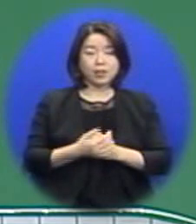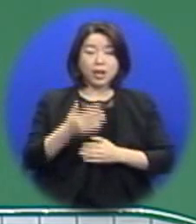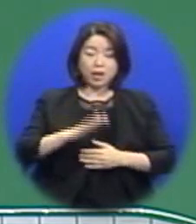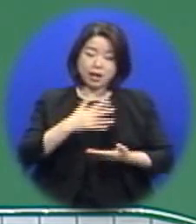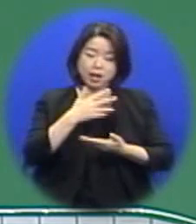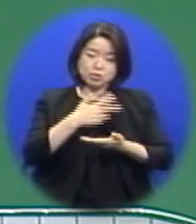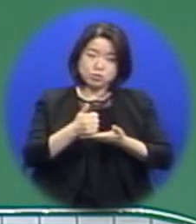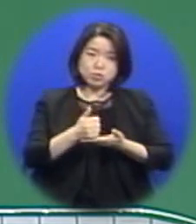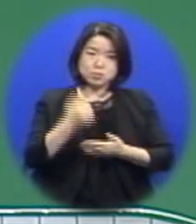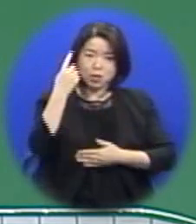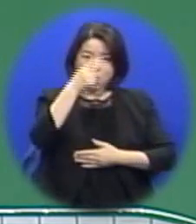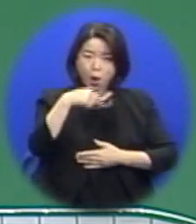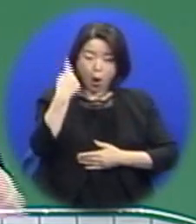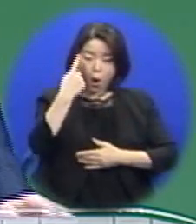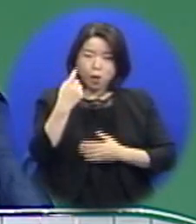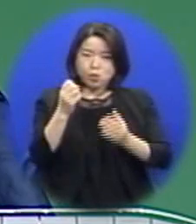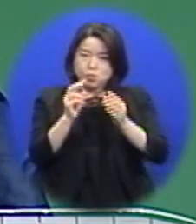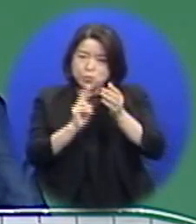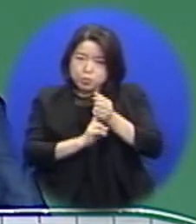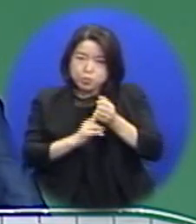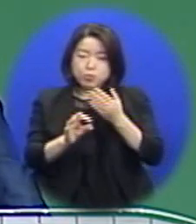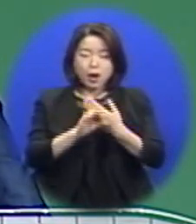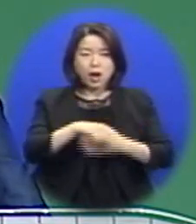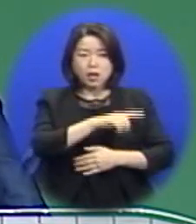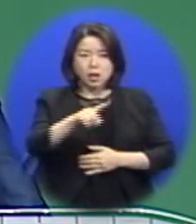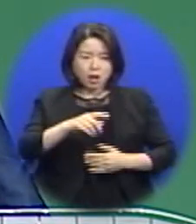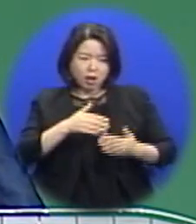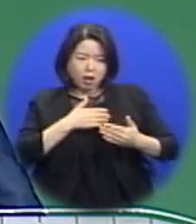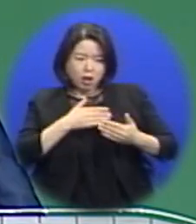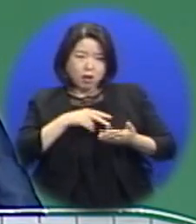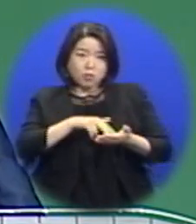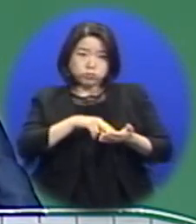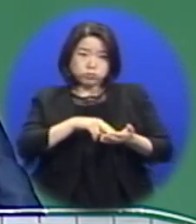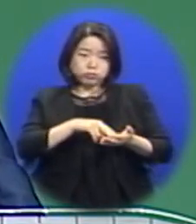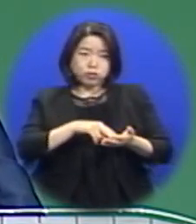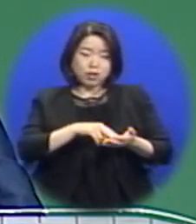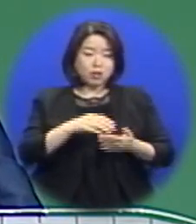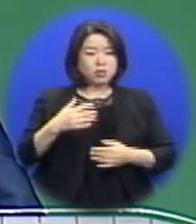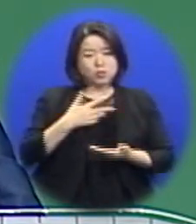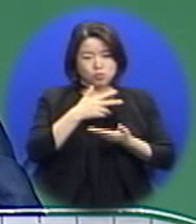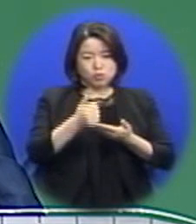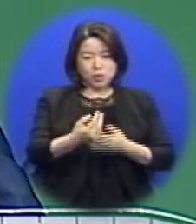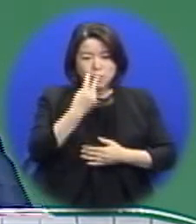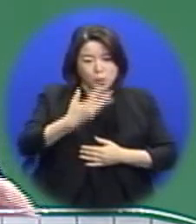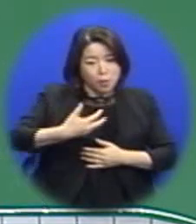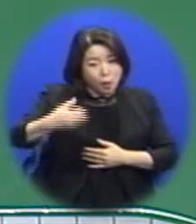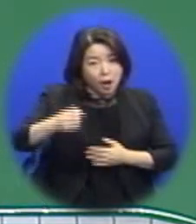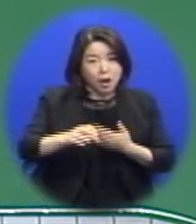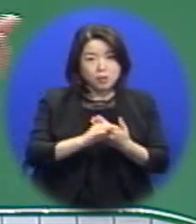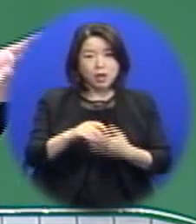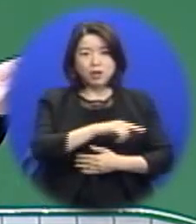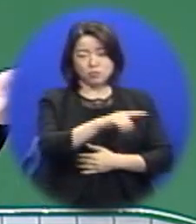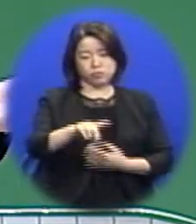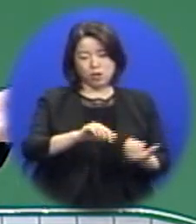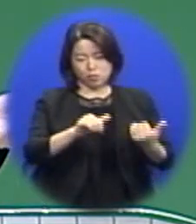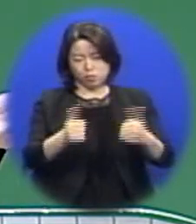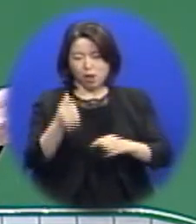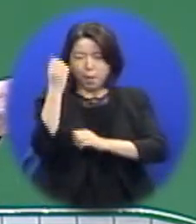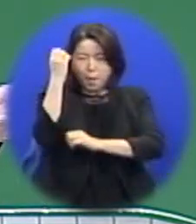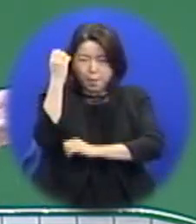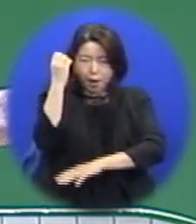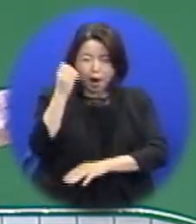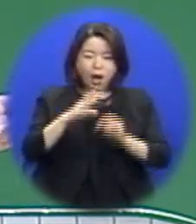얼굴을 숨기시면 그들은 떨면서 두려워하고 주님께서 호흡을 거두어 들이시면 그들은 죽어서 본래의